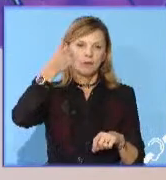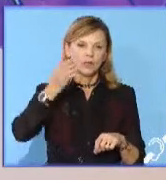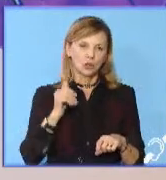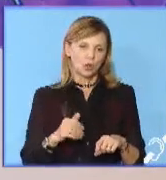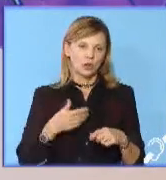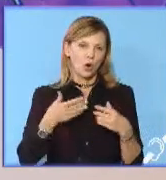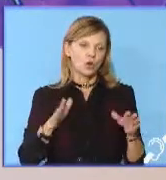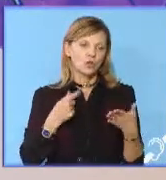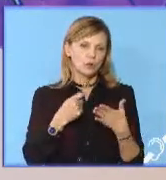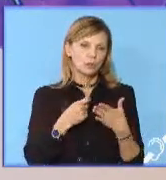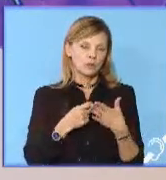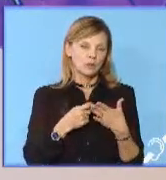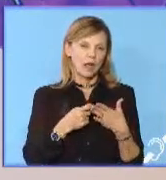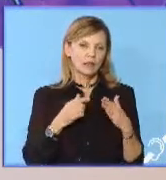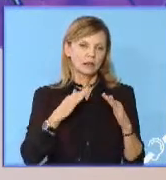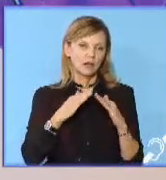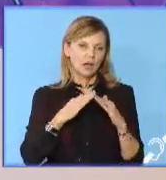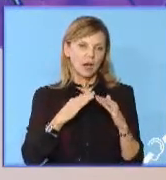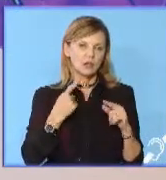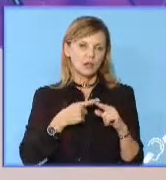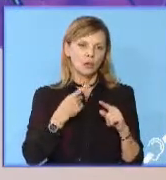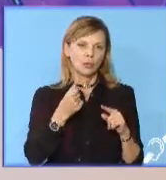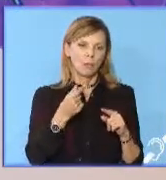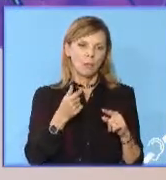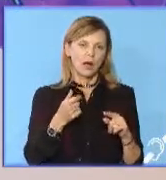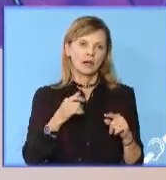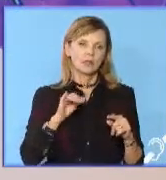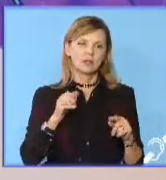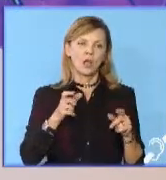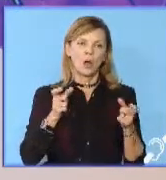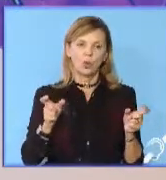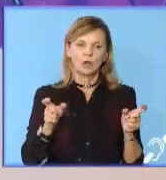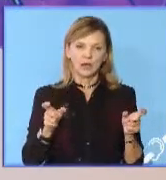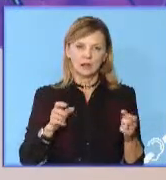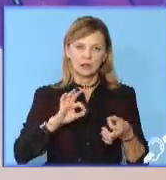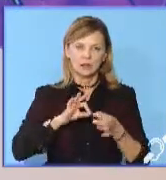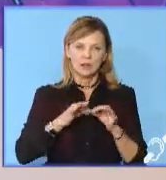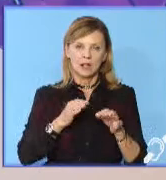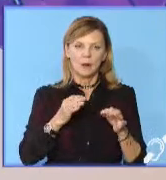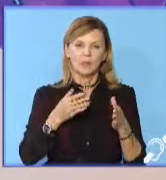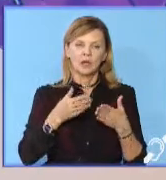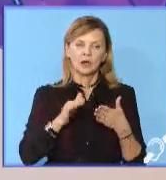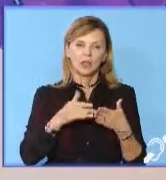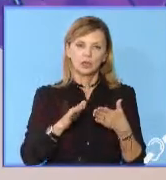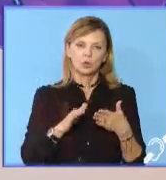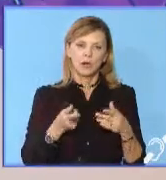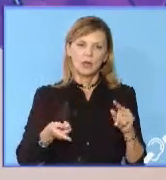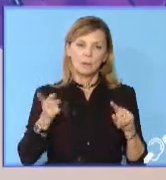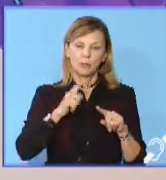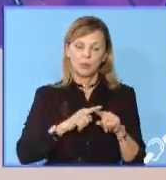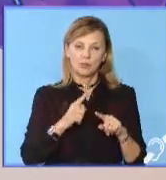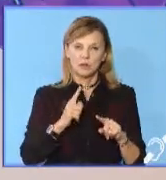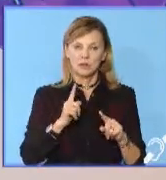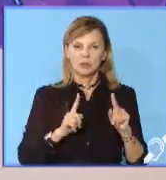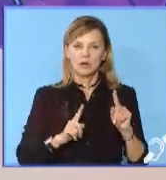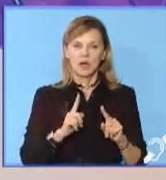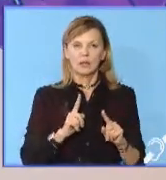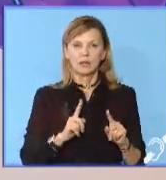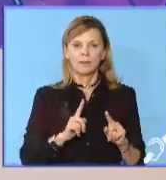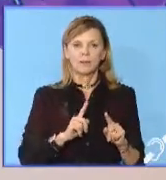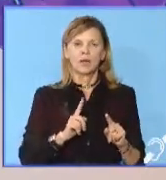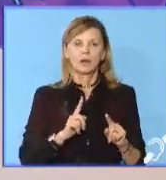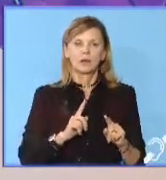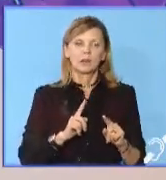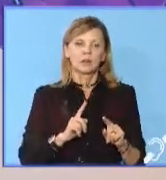vieții. Orice achiziție de locuință, fie cu banii jos, fie prin credit, presupune anumite cheltuieli adiționale, care, spre deosebire de avans,